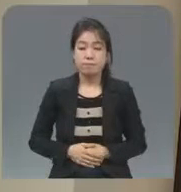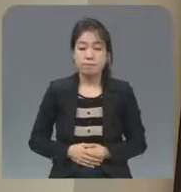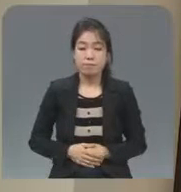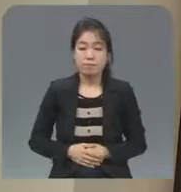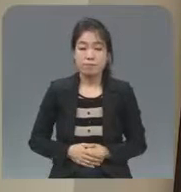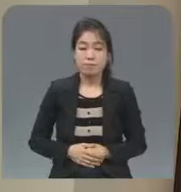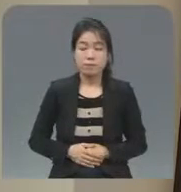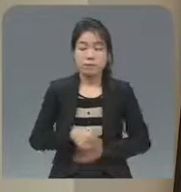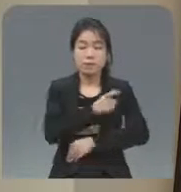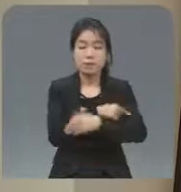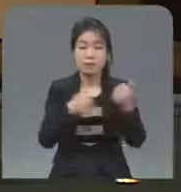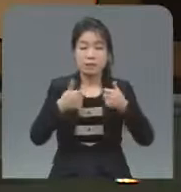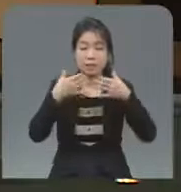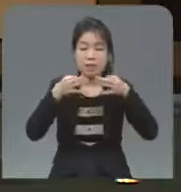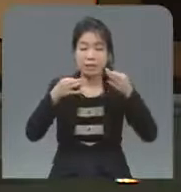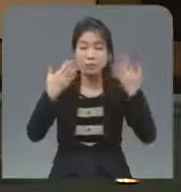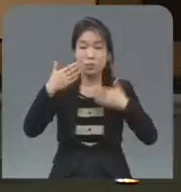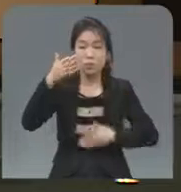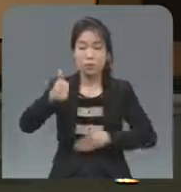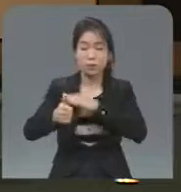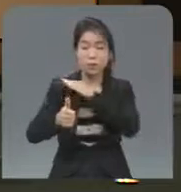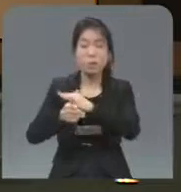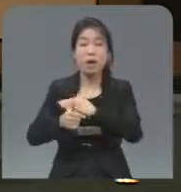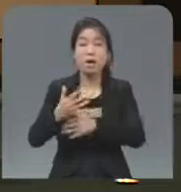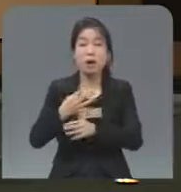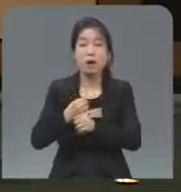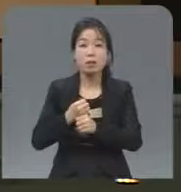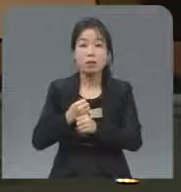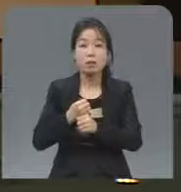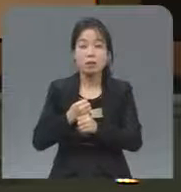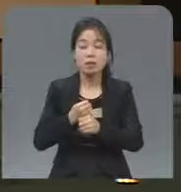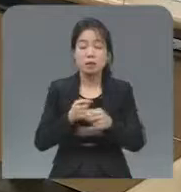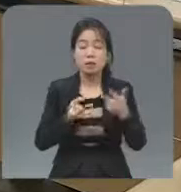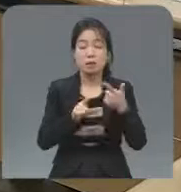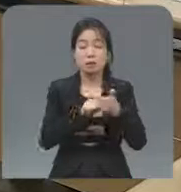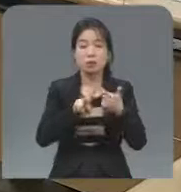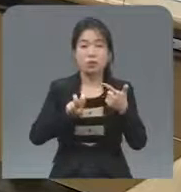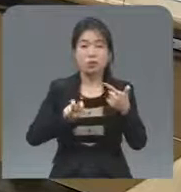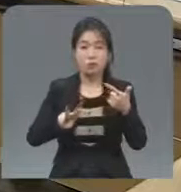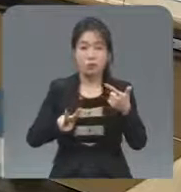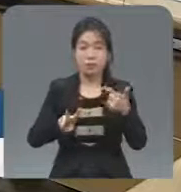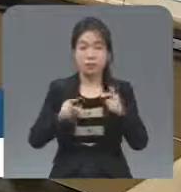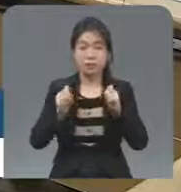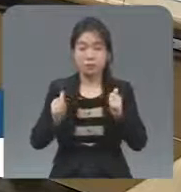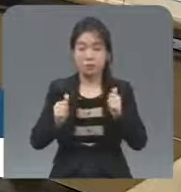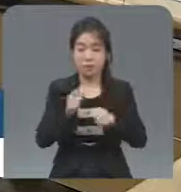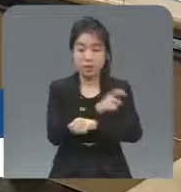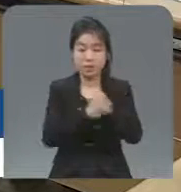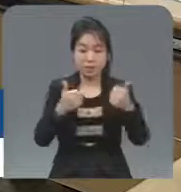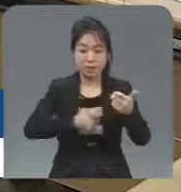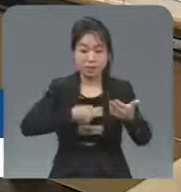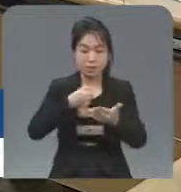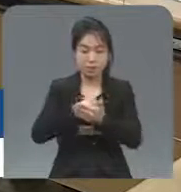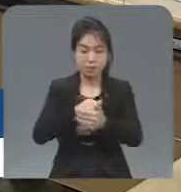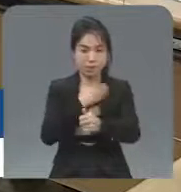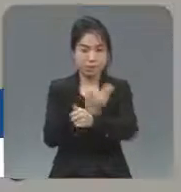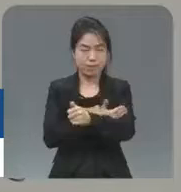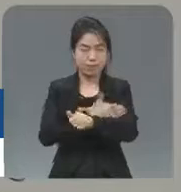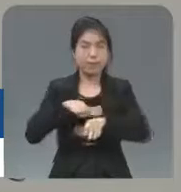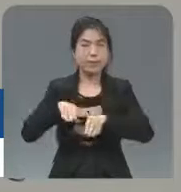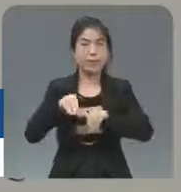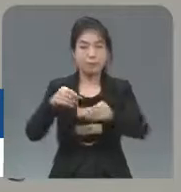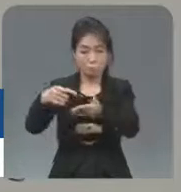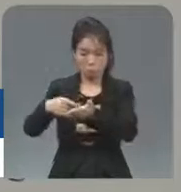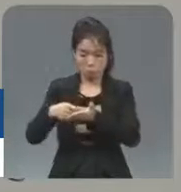지스트 이사회가 김기선 총장을 전격 해임한 것은 지난달 22일. 법원이 이사회 결정 효력 정지 가처분